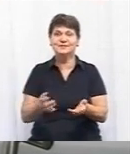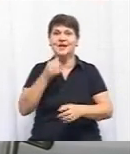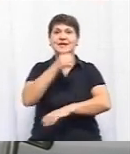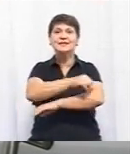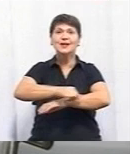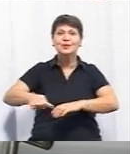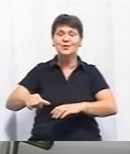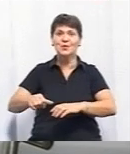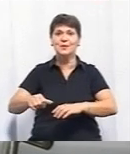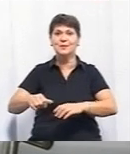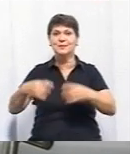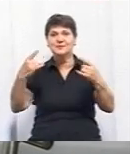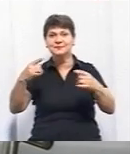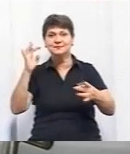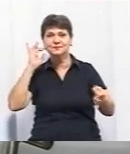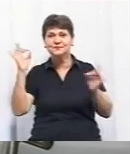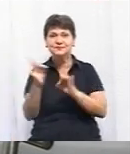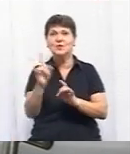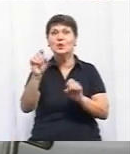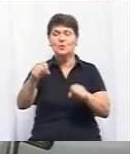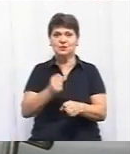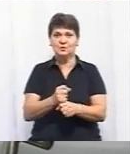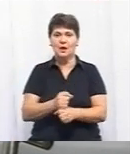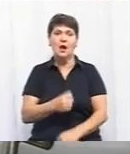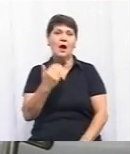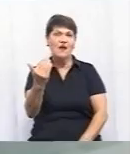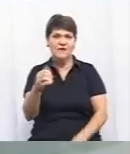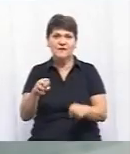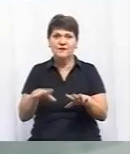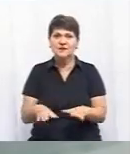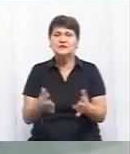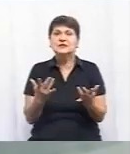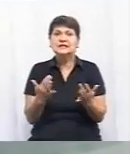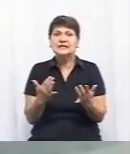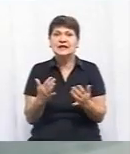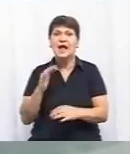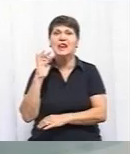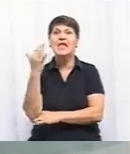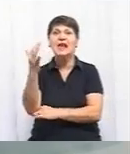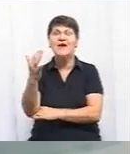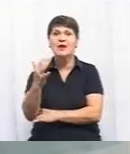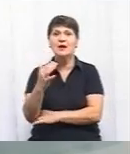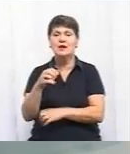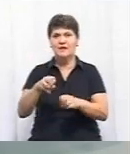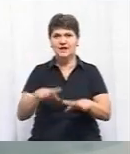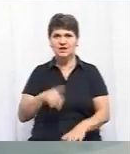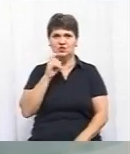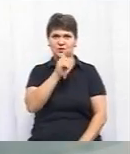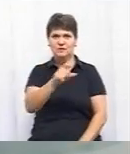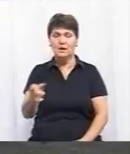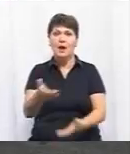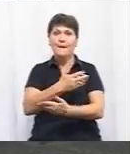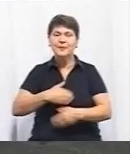закордонних ЗМІ про те, що ми таке змогли зробити. Ви вирішили, яка кількість цих дерев буде? Вирішують вінничани. Ми